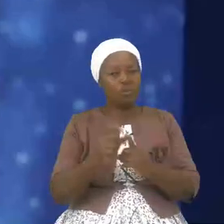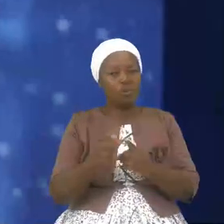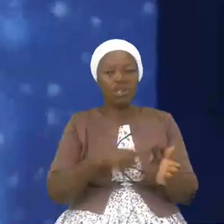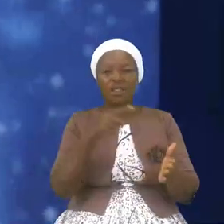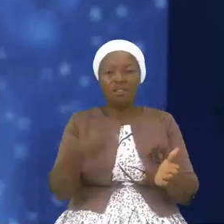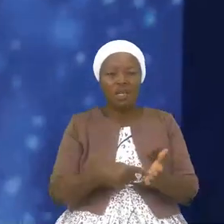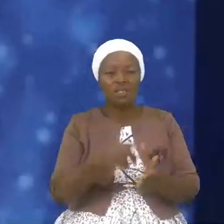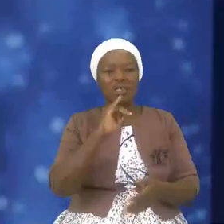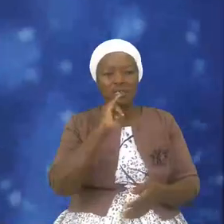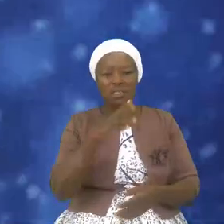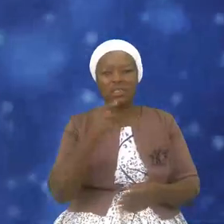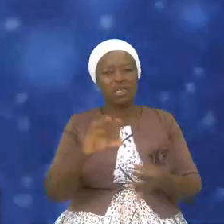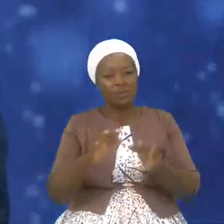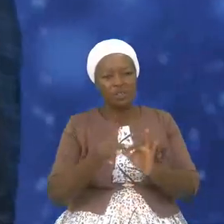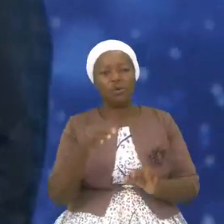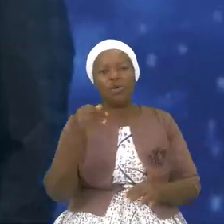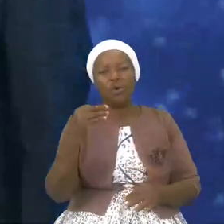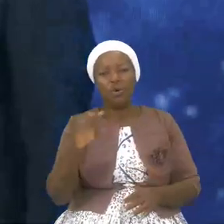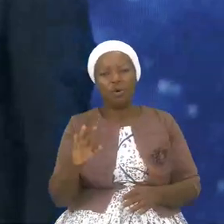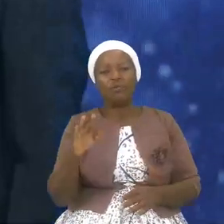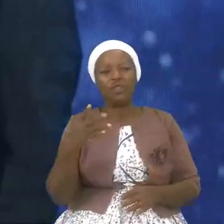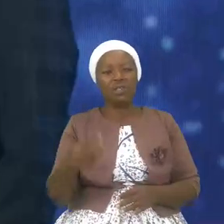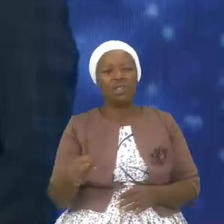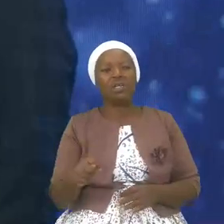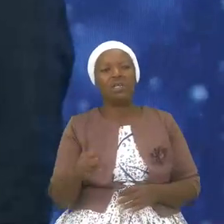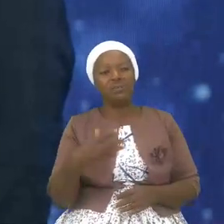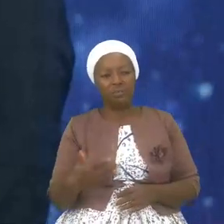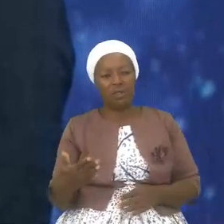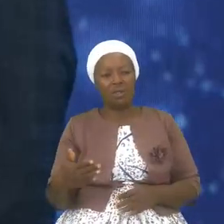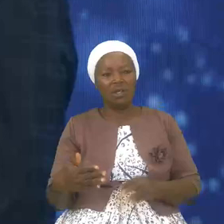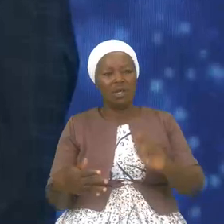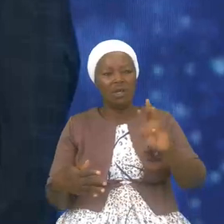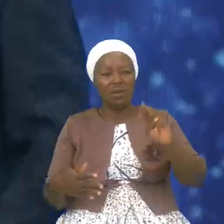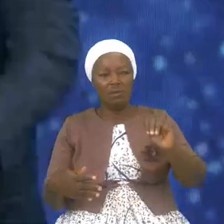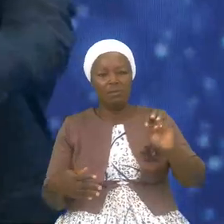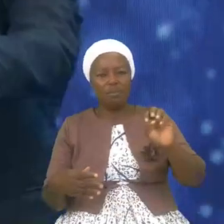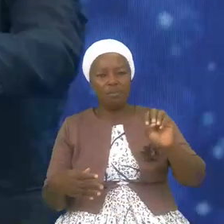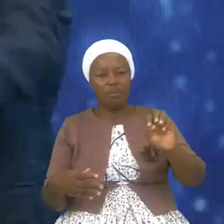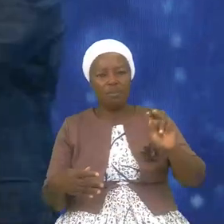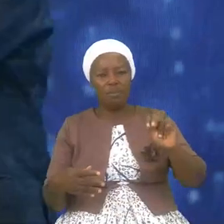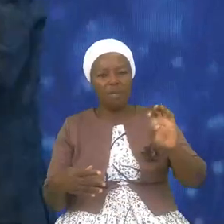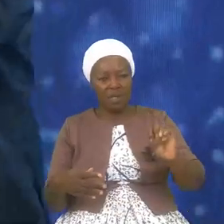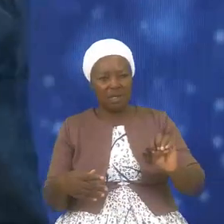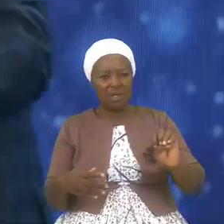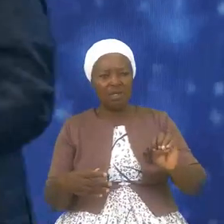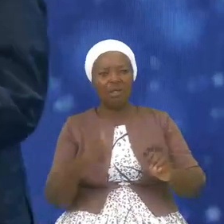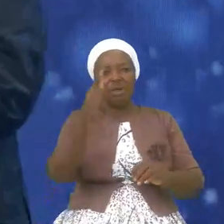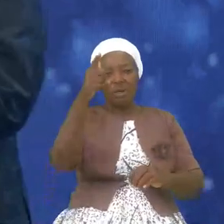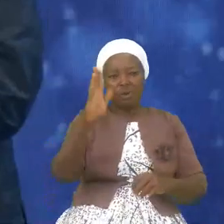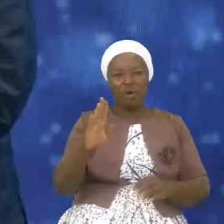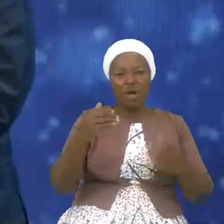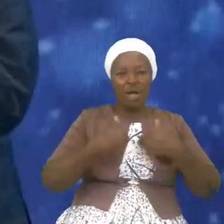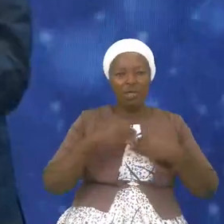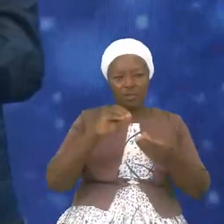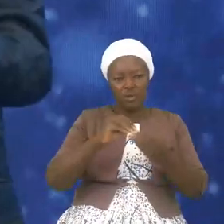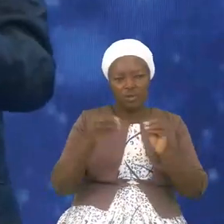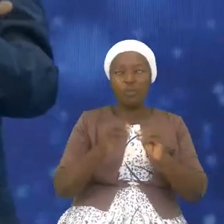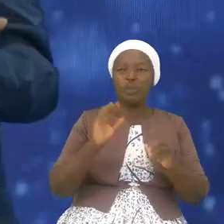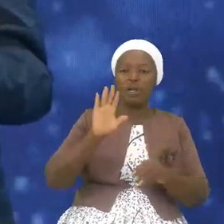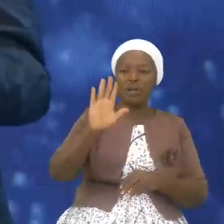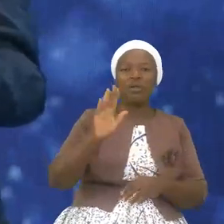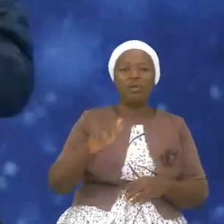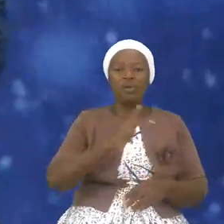parole. Voici l'explication qui a été tracée. Comptez, comptez, comptez, Dieu a compté